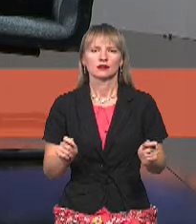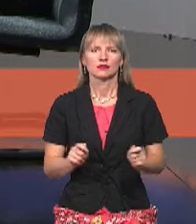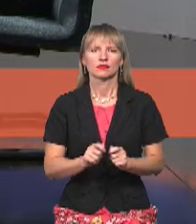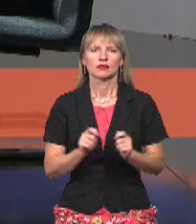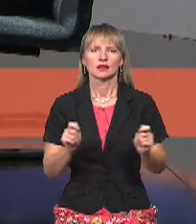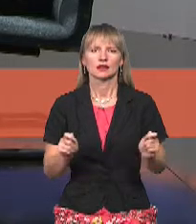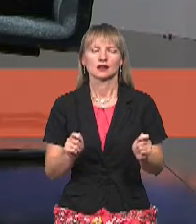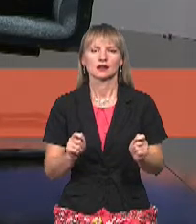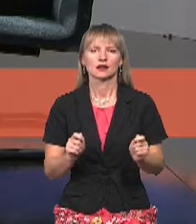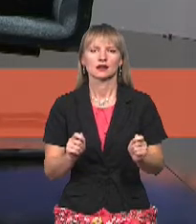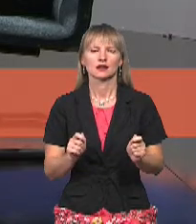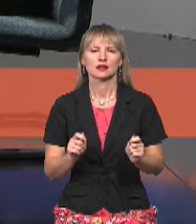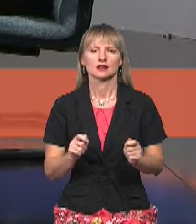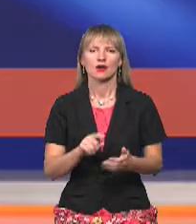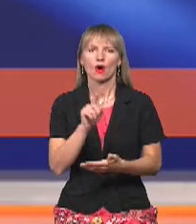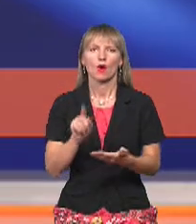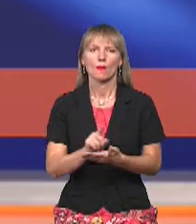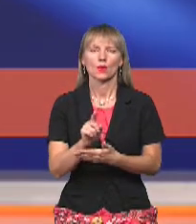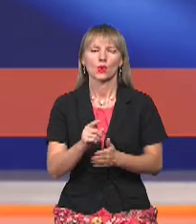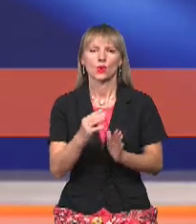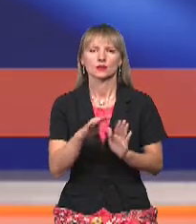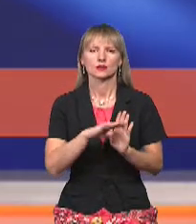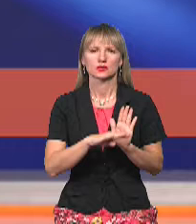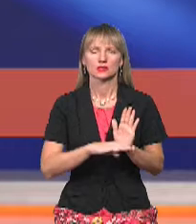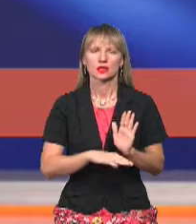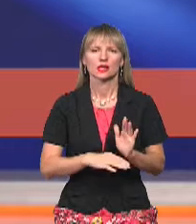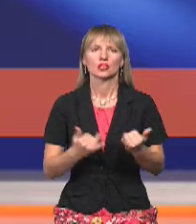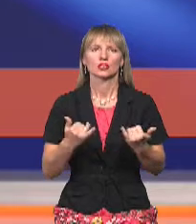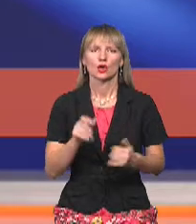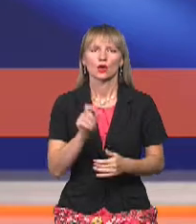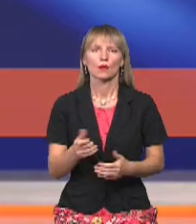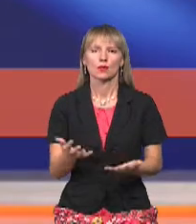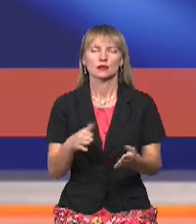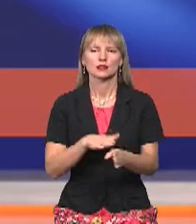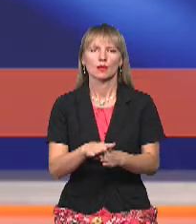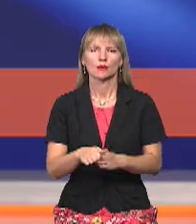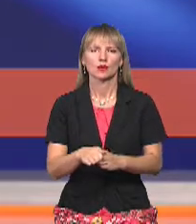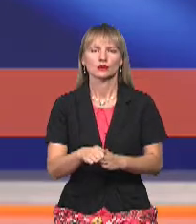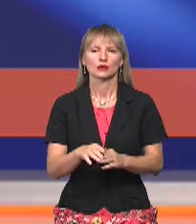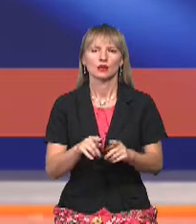відкрилось анкетування. Громади зараз заповнюють анкети для участі.